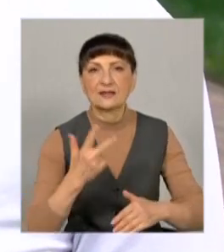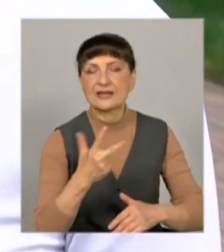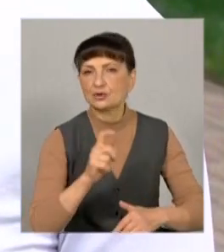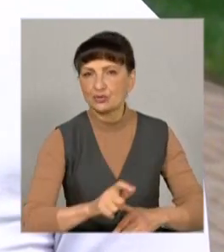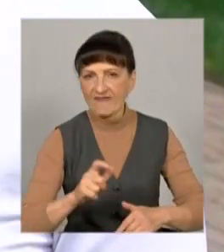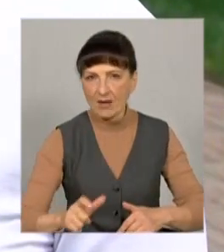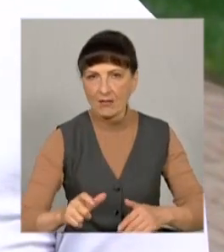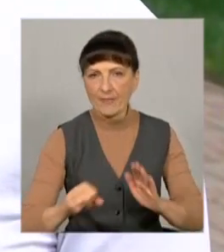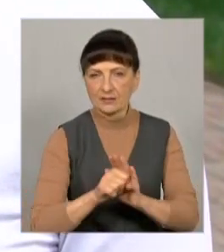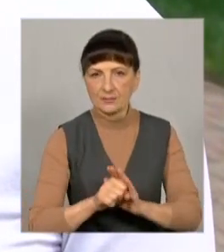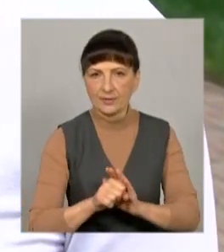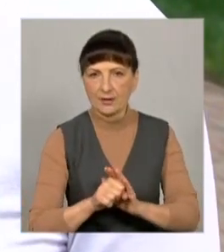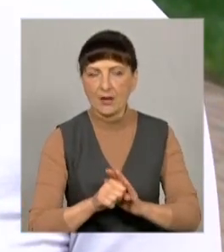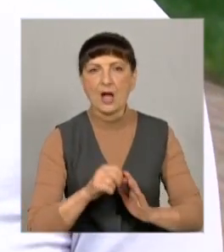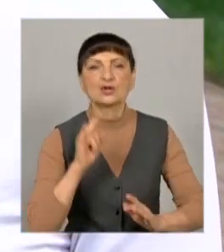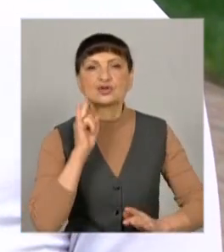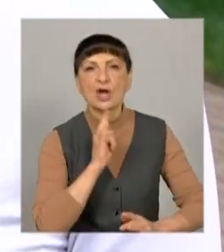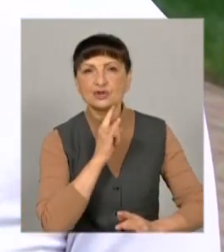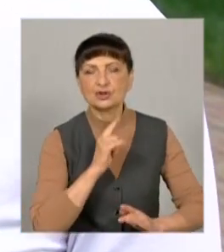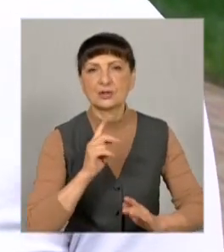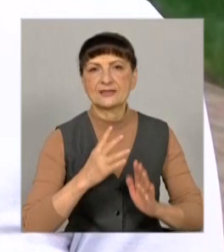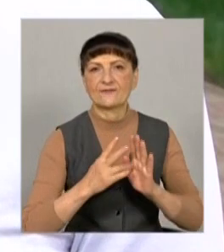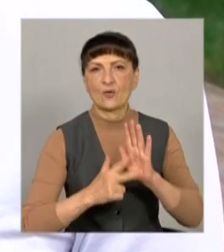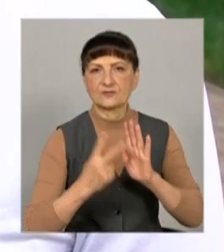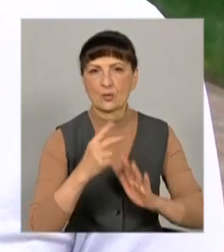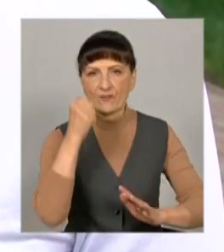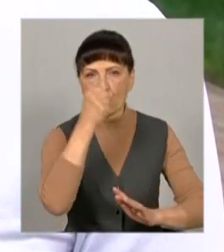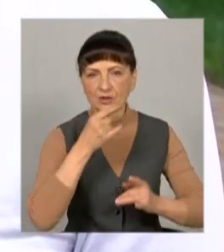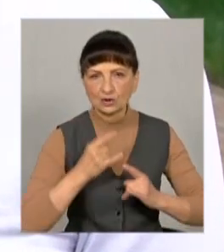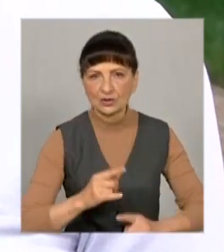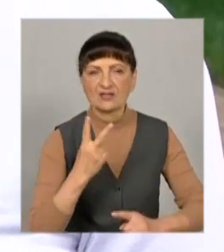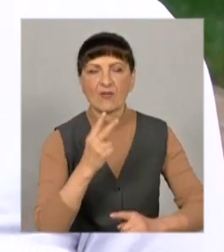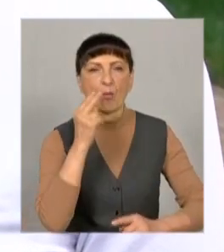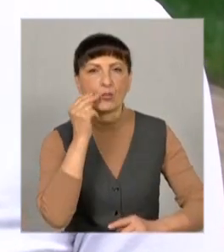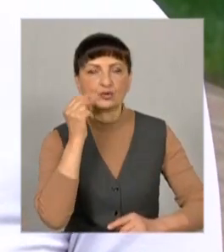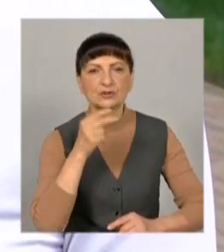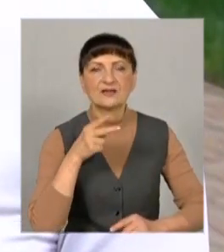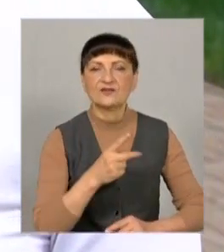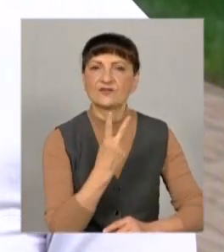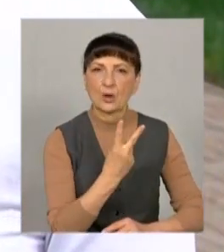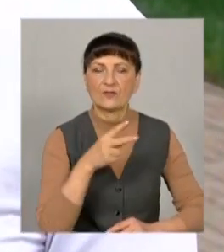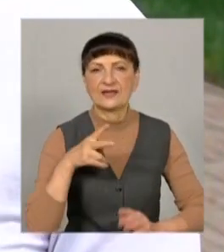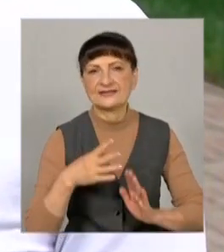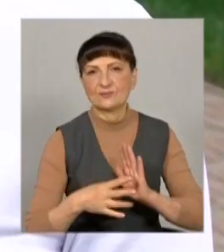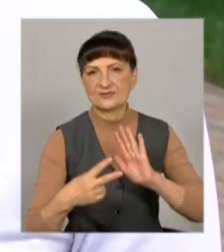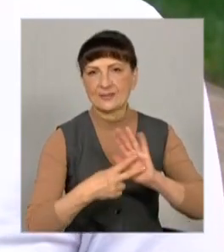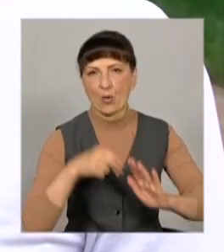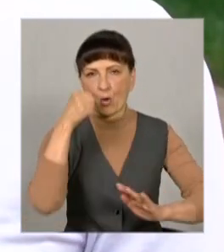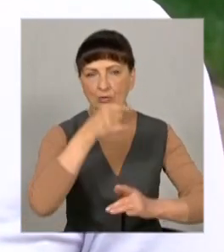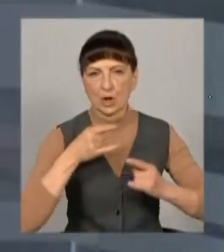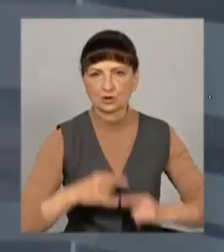человек, принадлежащие женщине 1982 года рождения и двум мужчинам 2002 и 97 годов